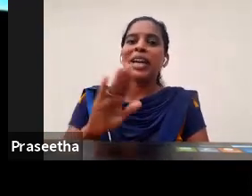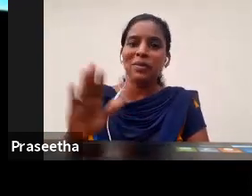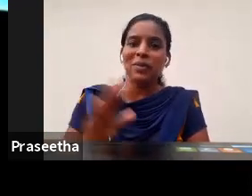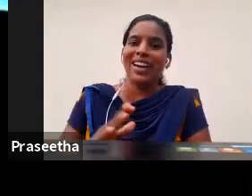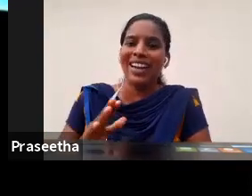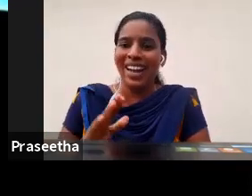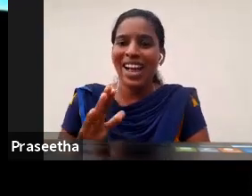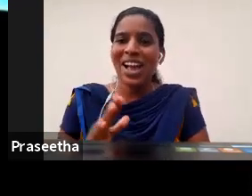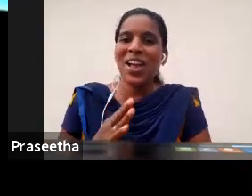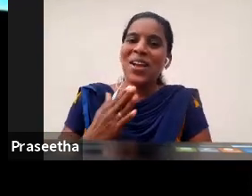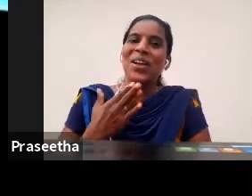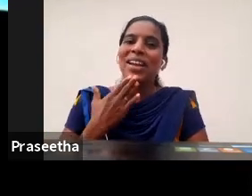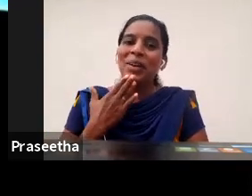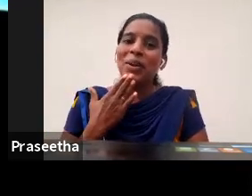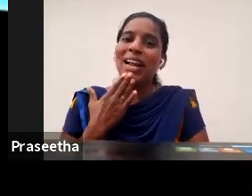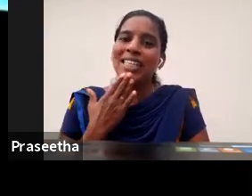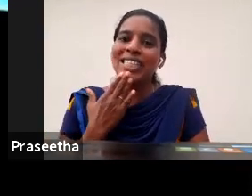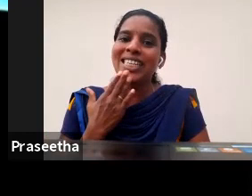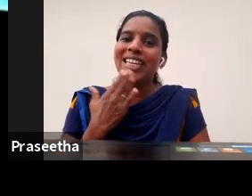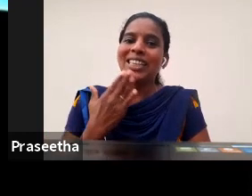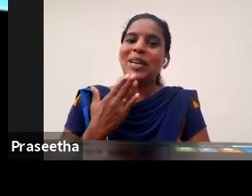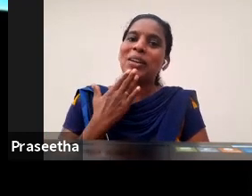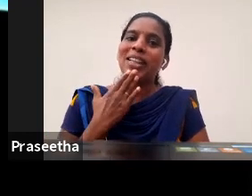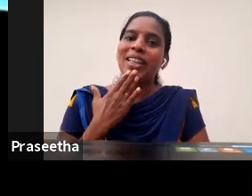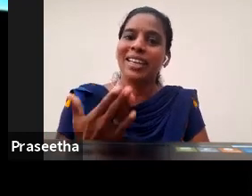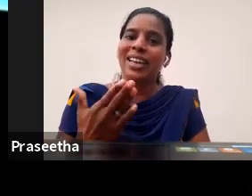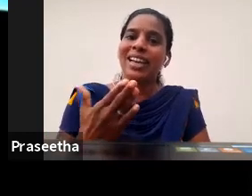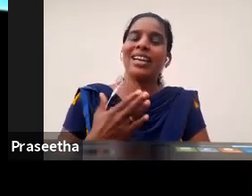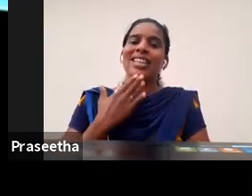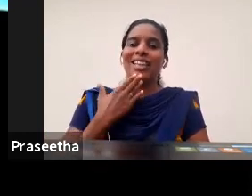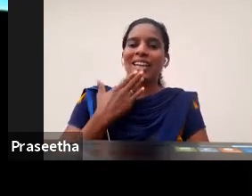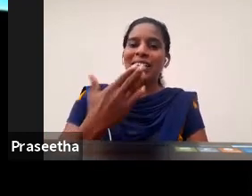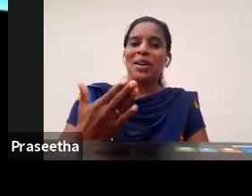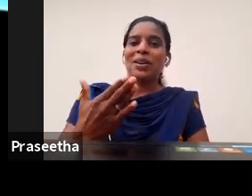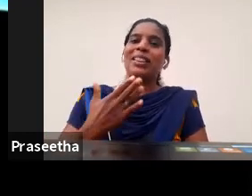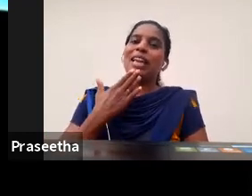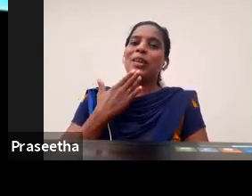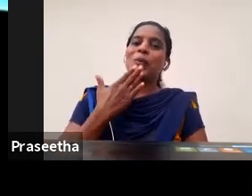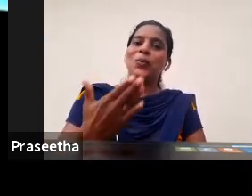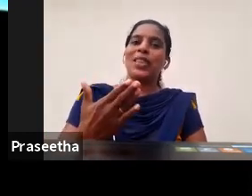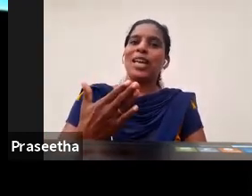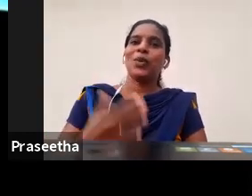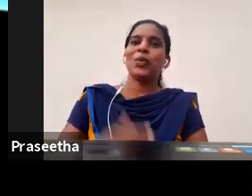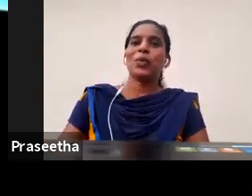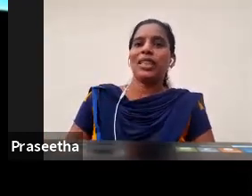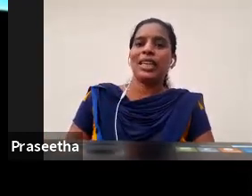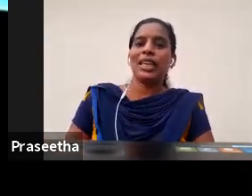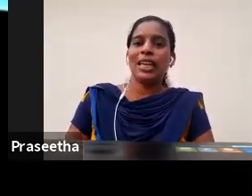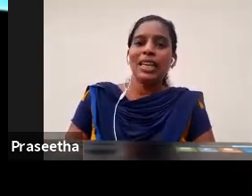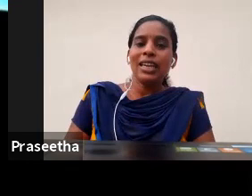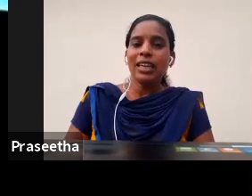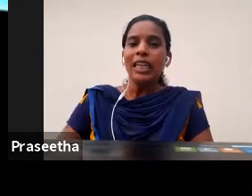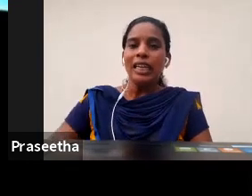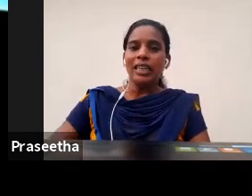അത് അടി ആരും വാങ്ങണ്ട, ഇവിടെയാണ് ചിഹ്നത്താണ് വരുന്നത്, ഇങ്ങനെയാണ് ചെയ്തത്, താങ്ക് യു, താങ്ക് യു എന്ന് പറയുന്നത്